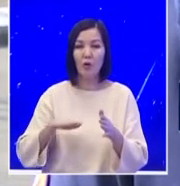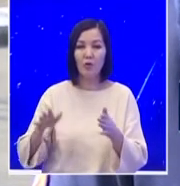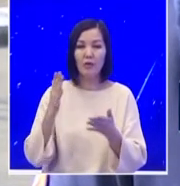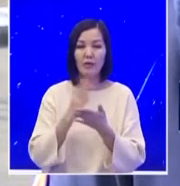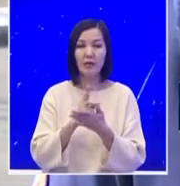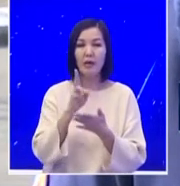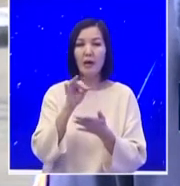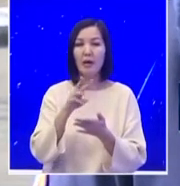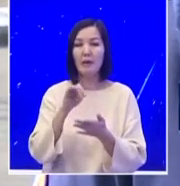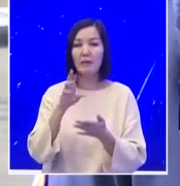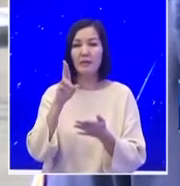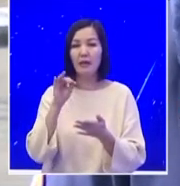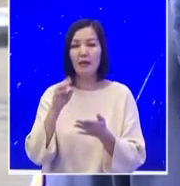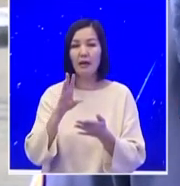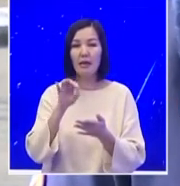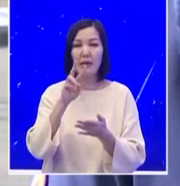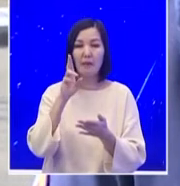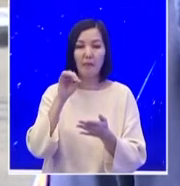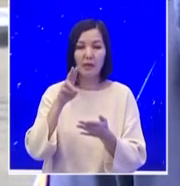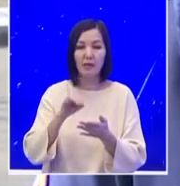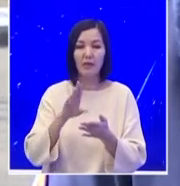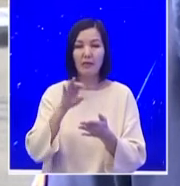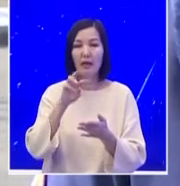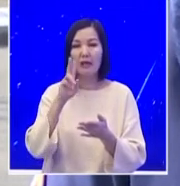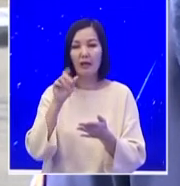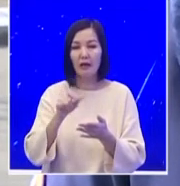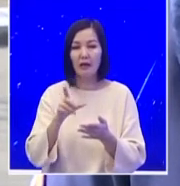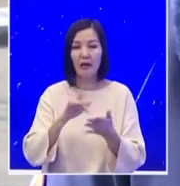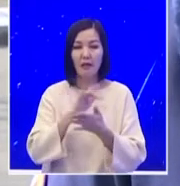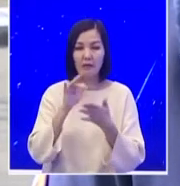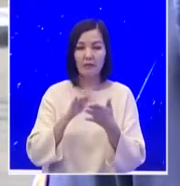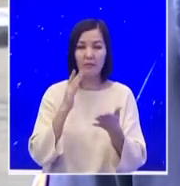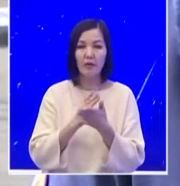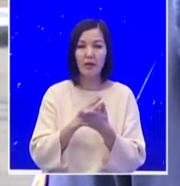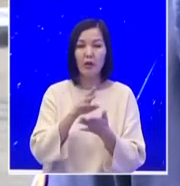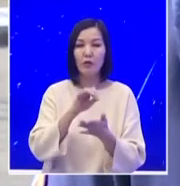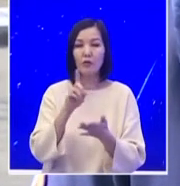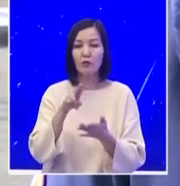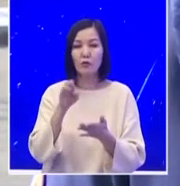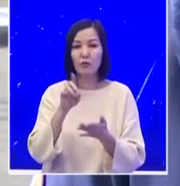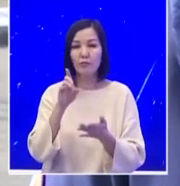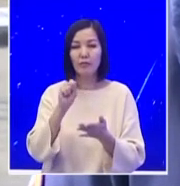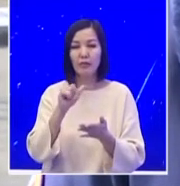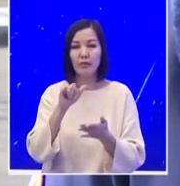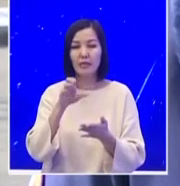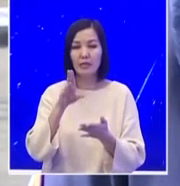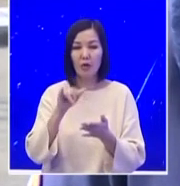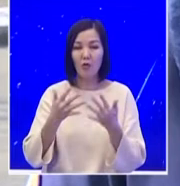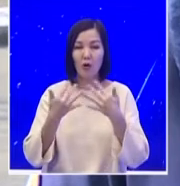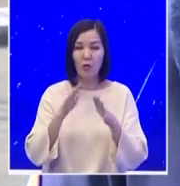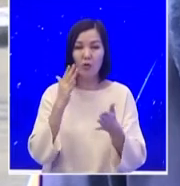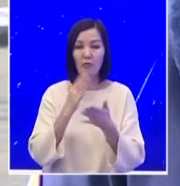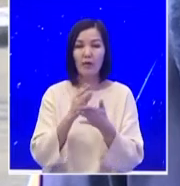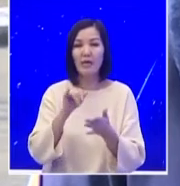Қамыс қала, Екпенді ауылы бар. Талғардың Талғар қаласы өзі бар. Тұзды басау ауылы бар. Және